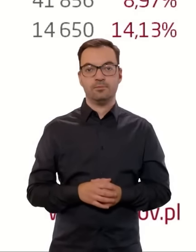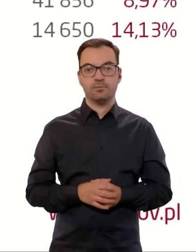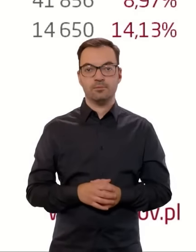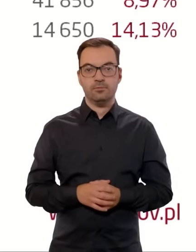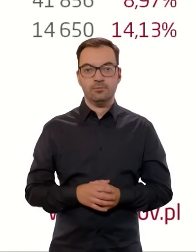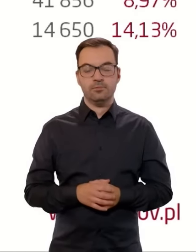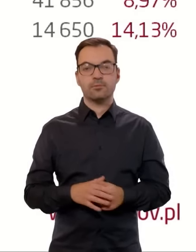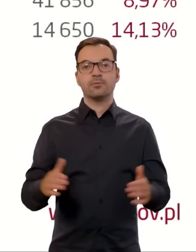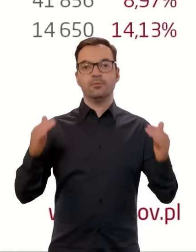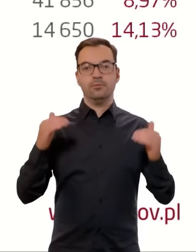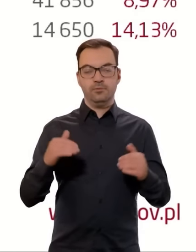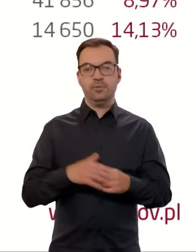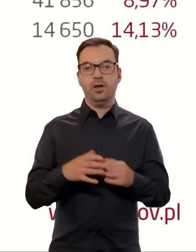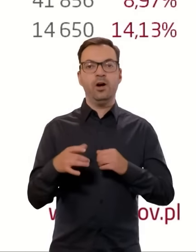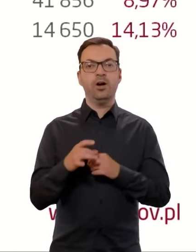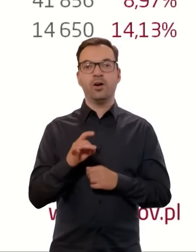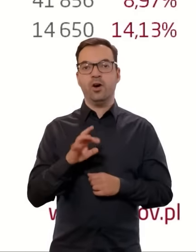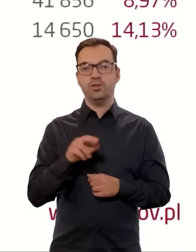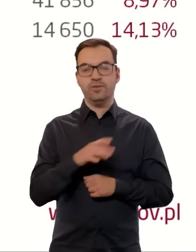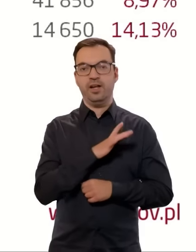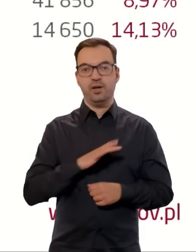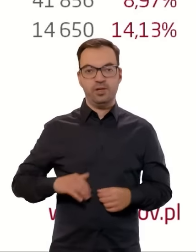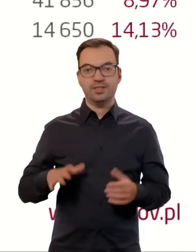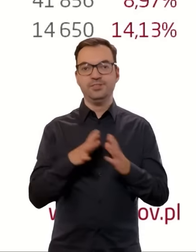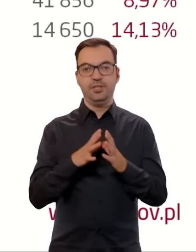8,97%. Następnie Gorzów Wielkopolski